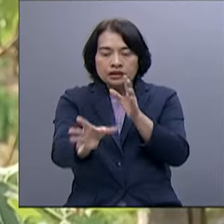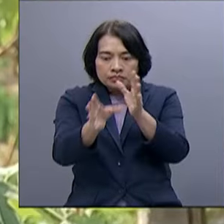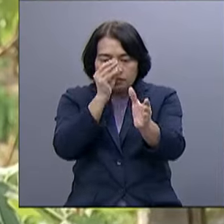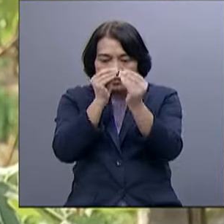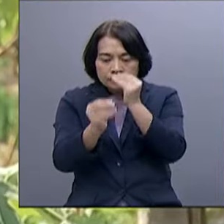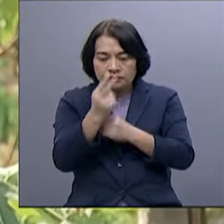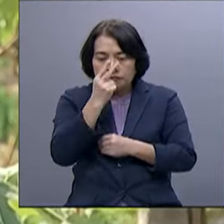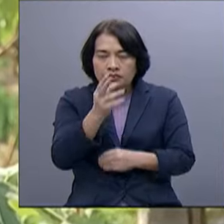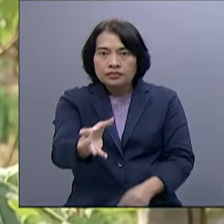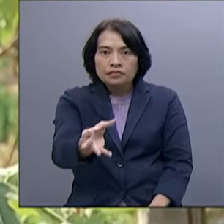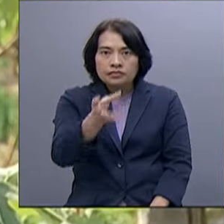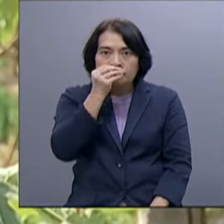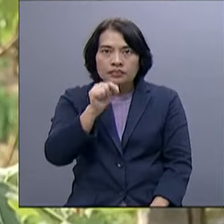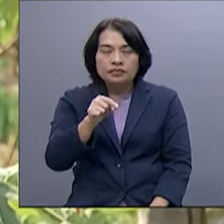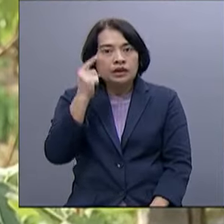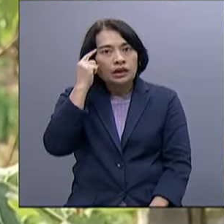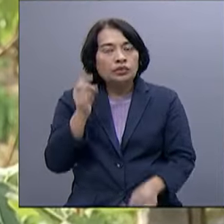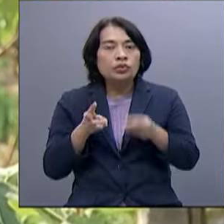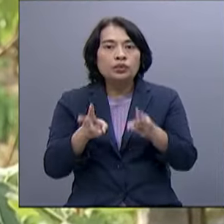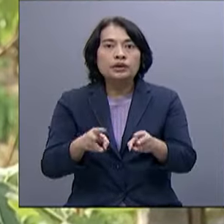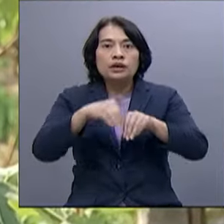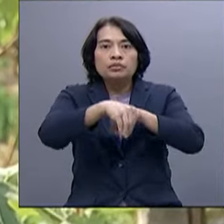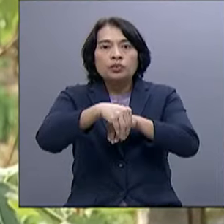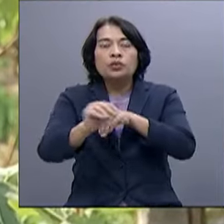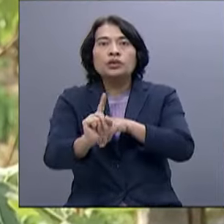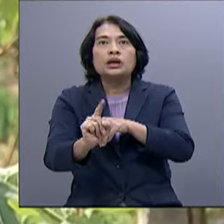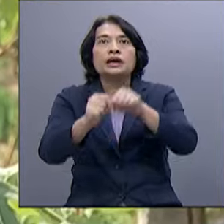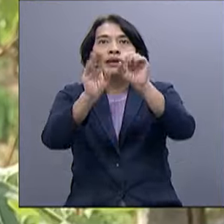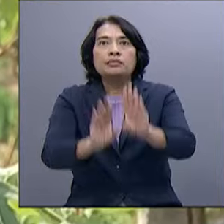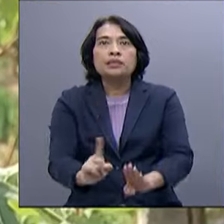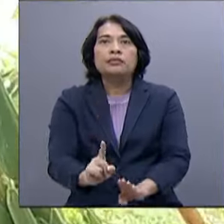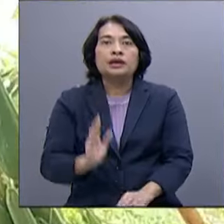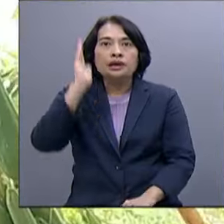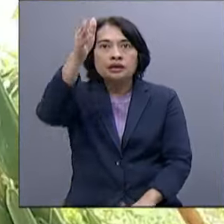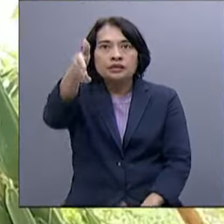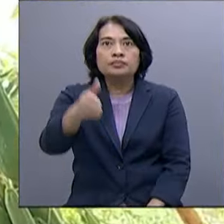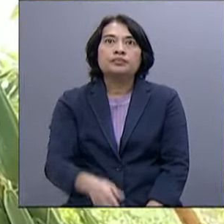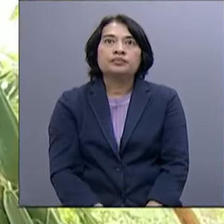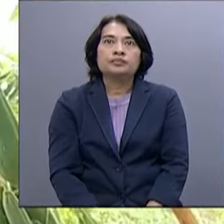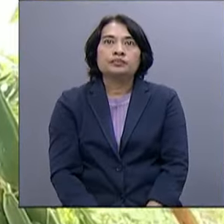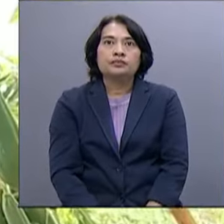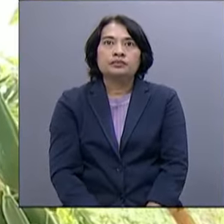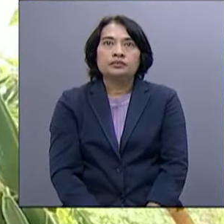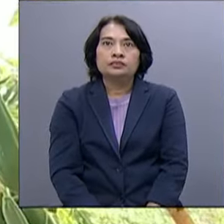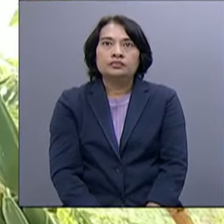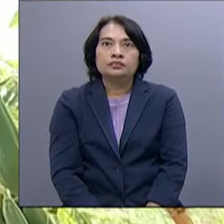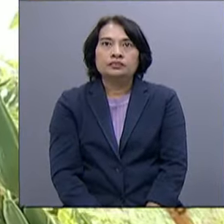าดูแลดูวิธีว่าการปลูกมะละกอนี่เป็นอย่างไรนะครับในอนาคตเนาะ